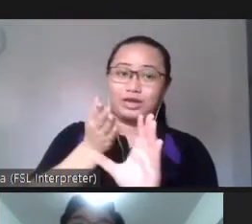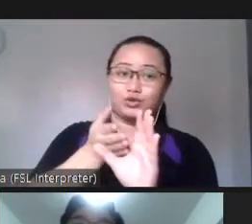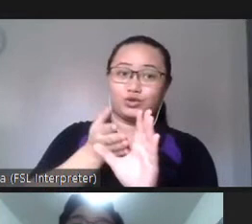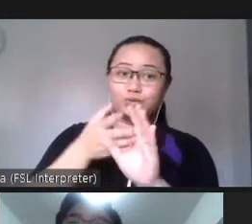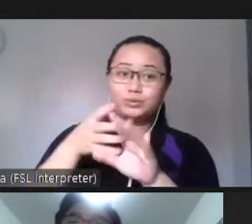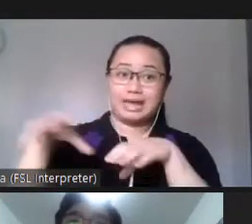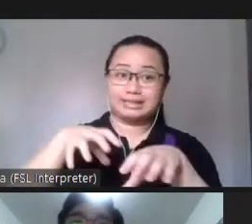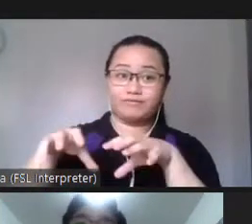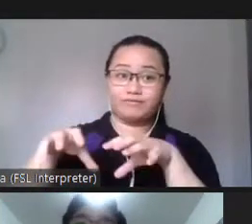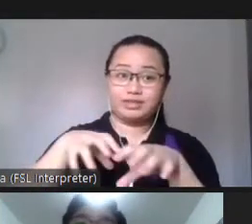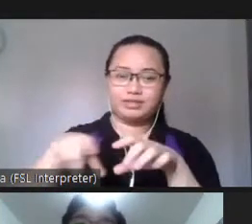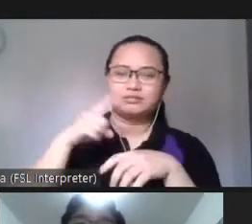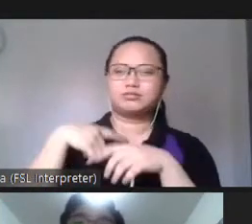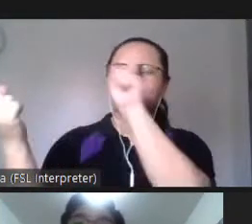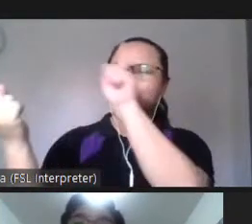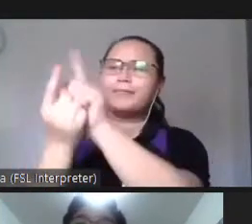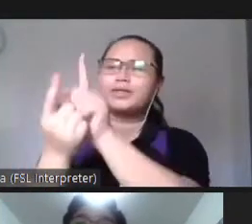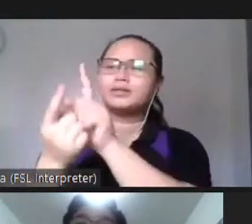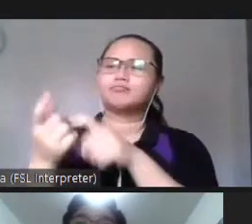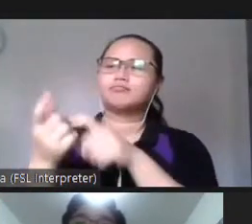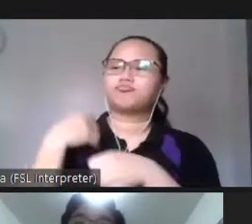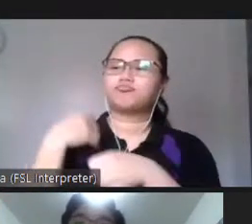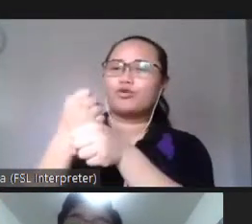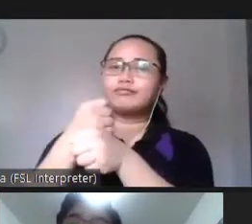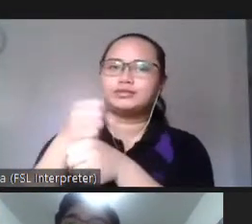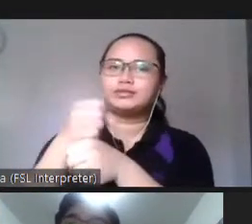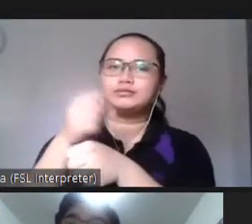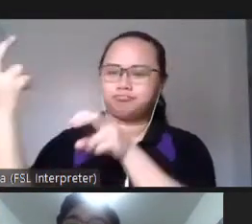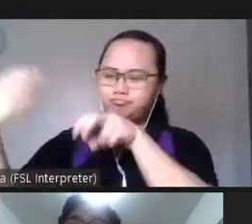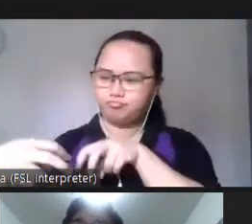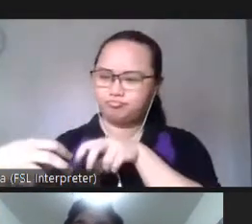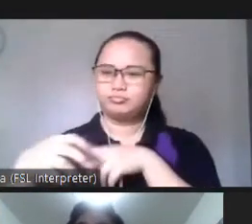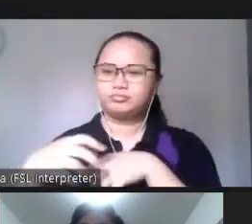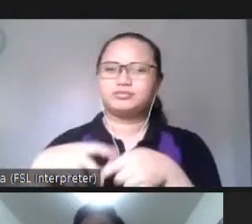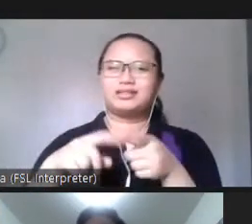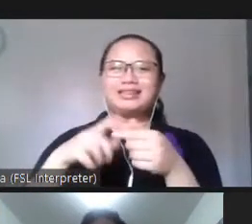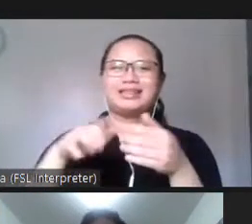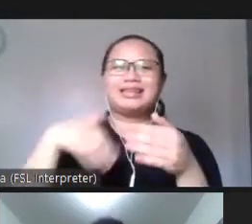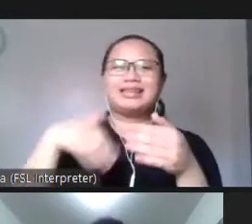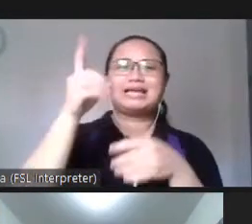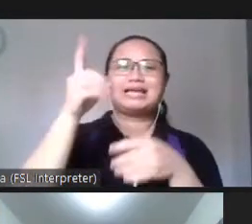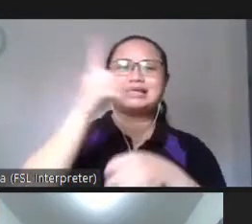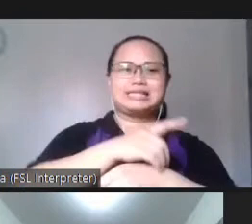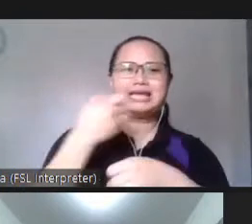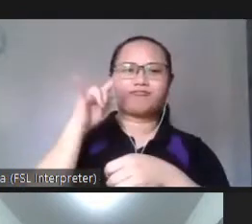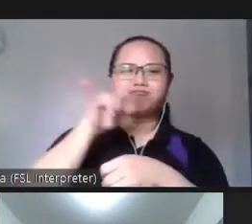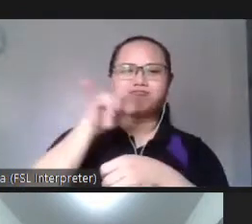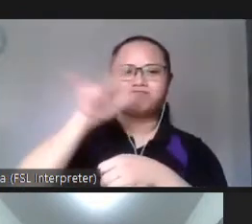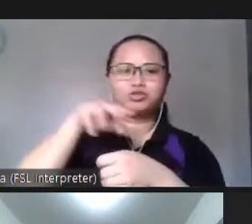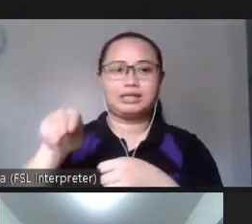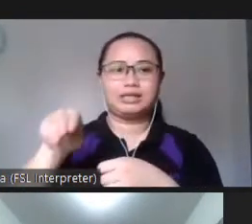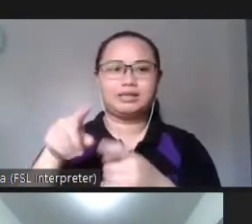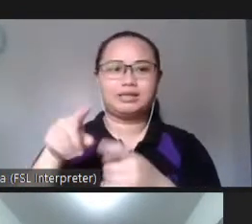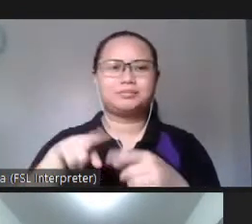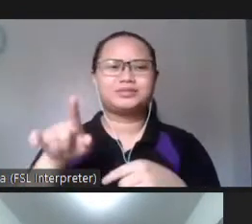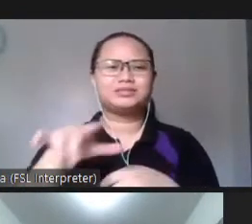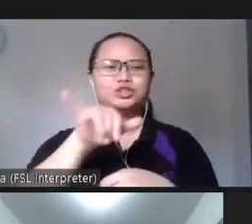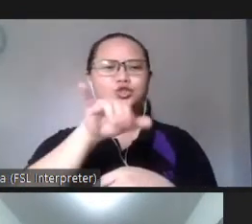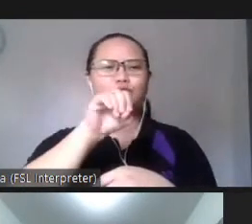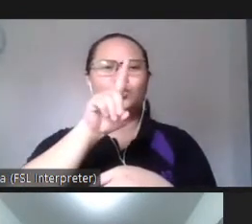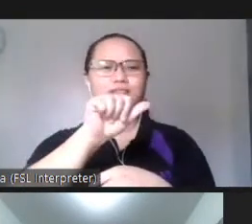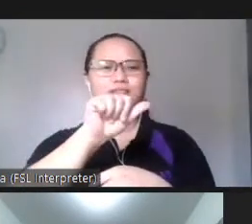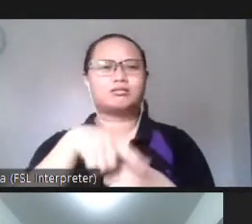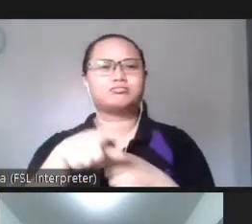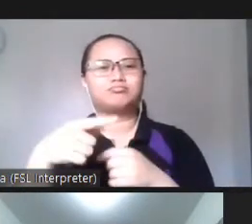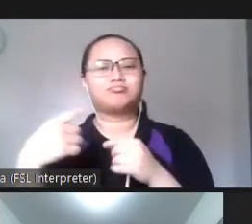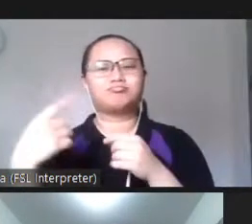Tapos, the following day, may flight na kami pa uwi to Manila. Tapos she was saying na, ayun the baby niya, merong